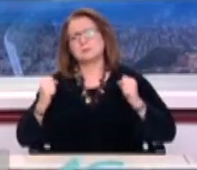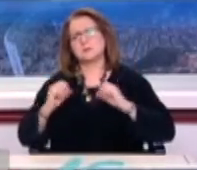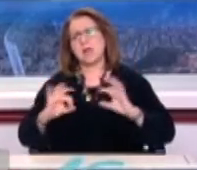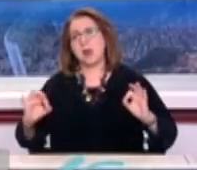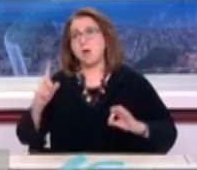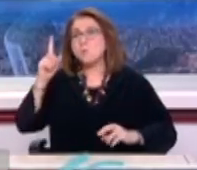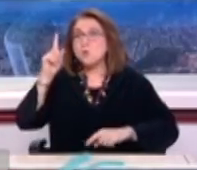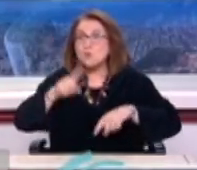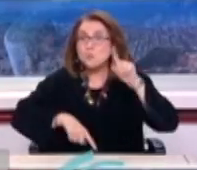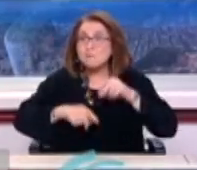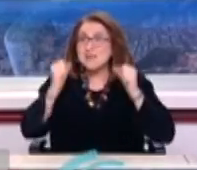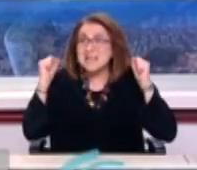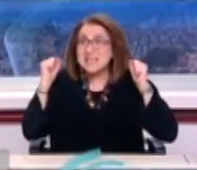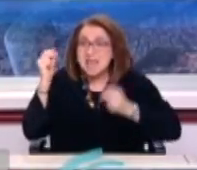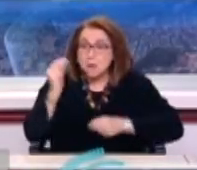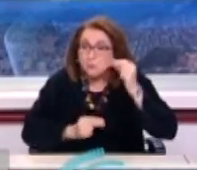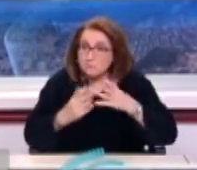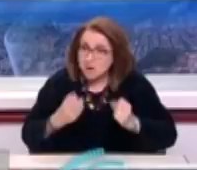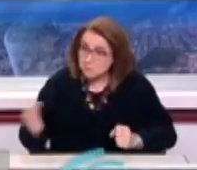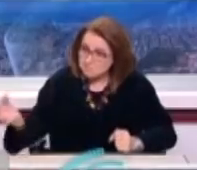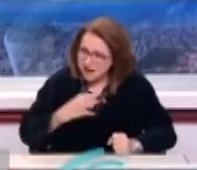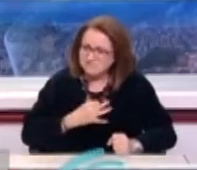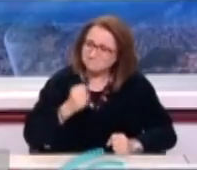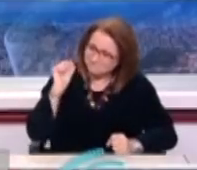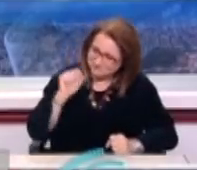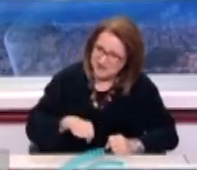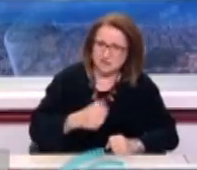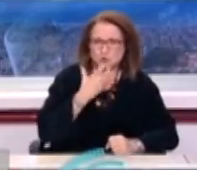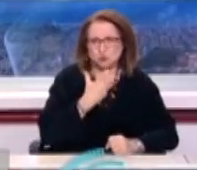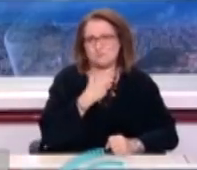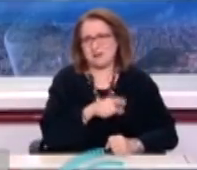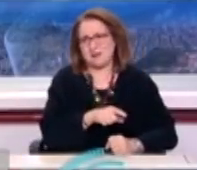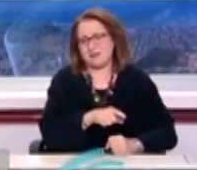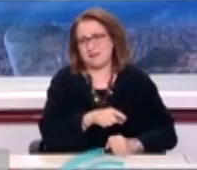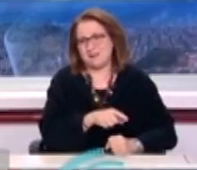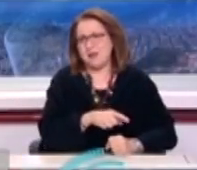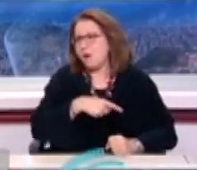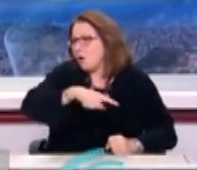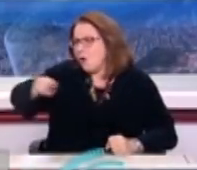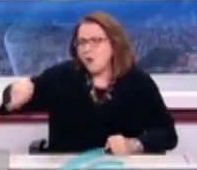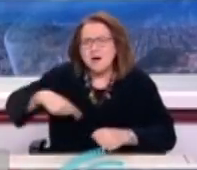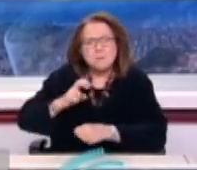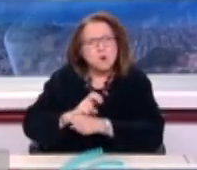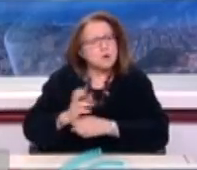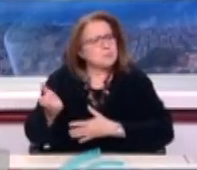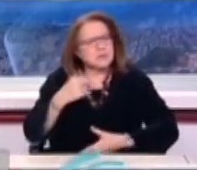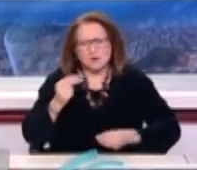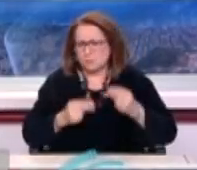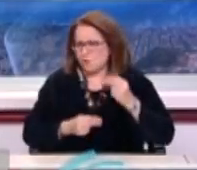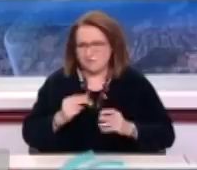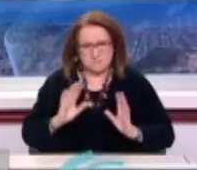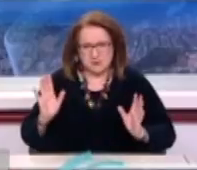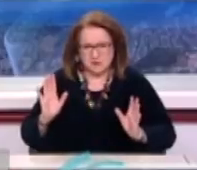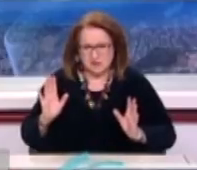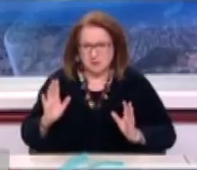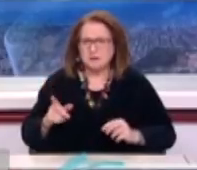της νόσου, όχι όλοι. Ήδη σε συνεννόηση με την Πανεπιστημιακή Ομάδα του Νοσοκομείου Πατρών, άνθρωποι οι